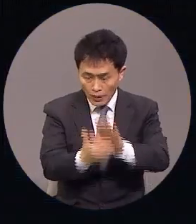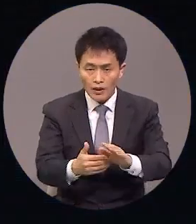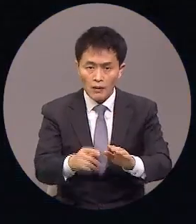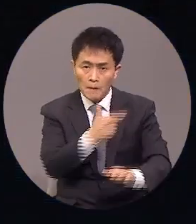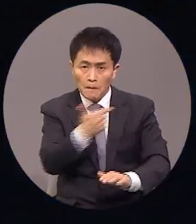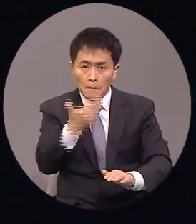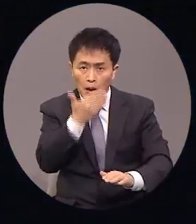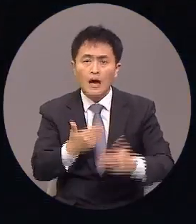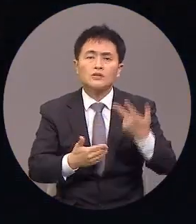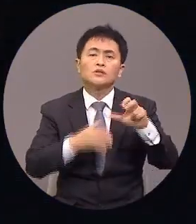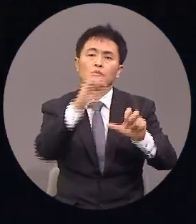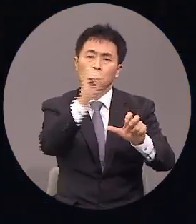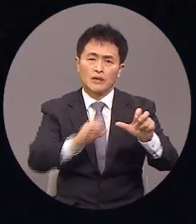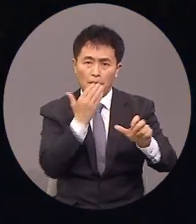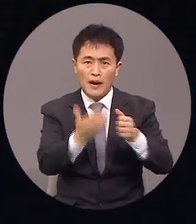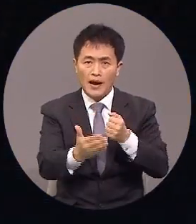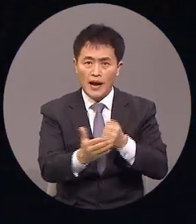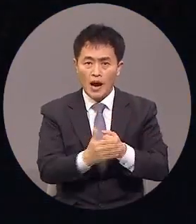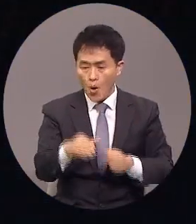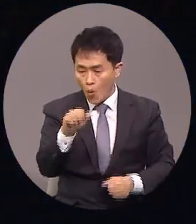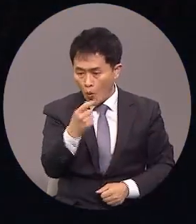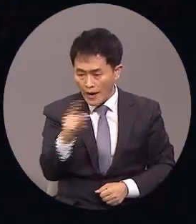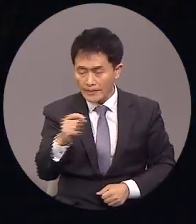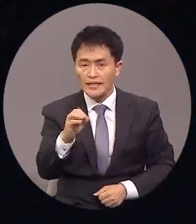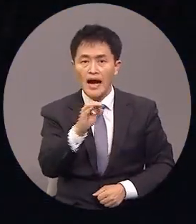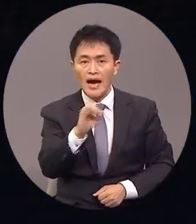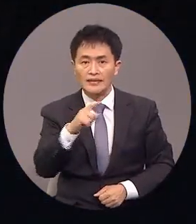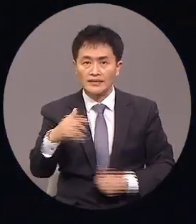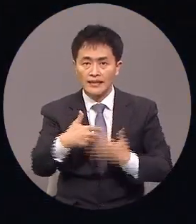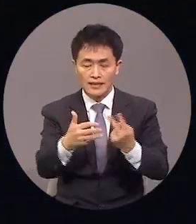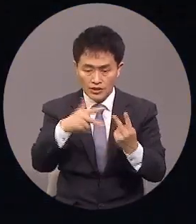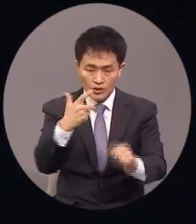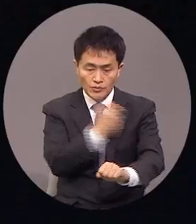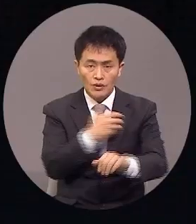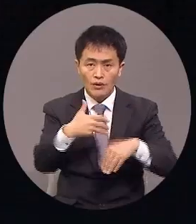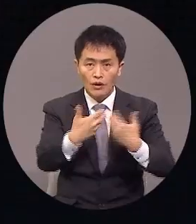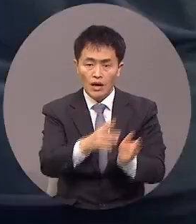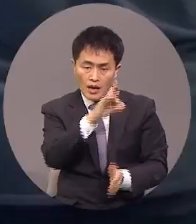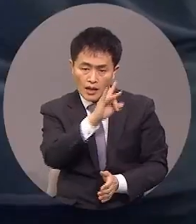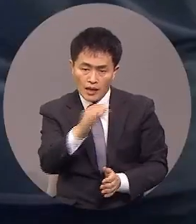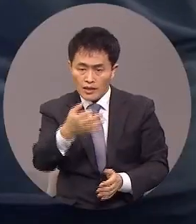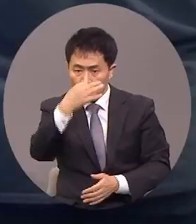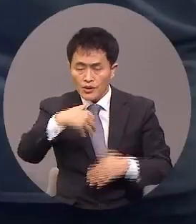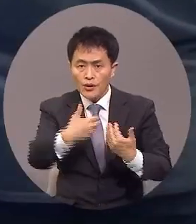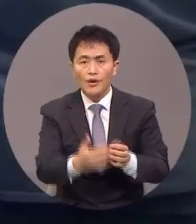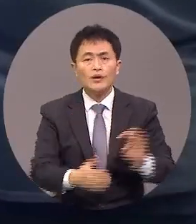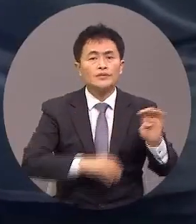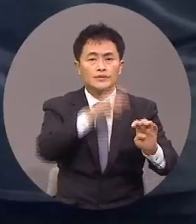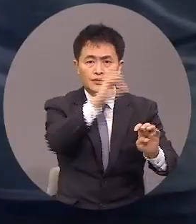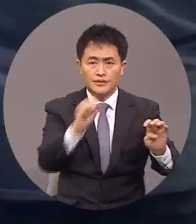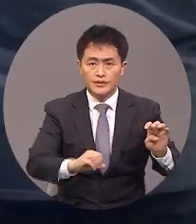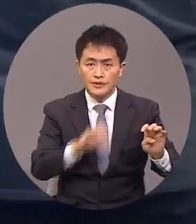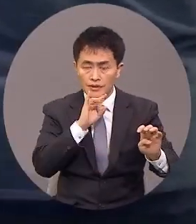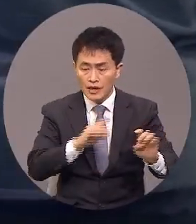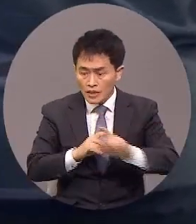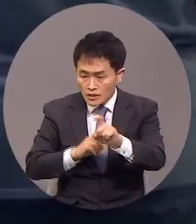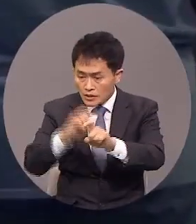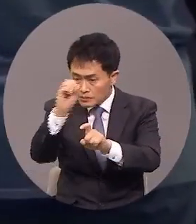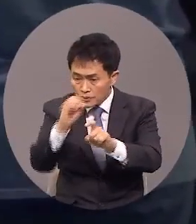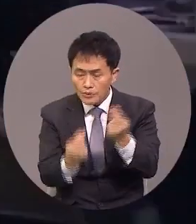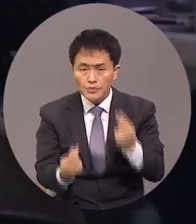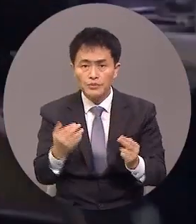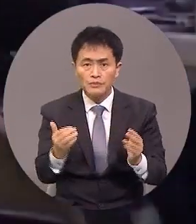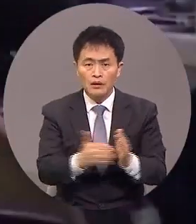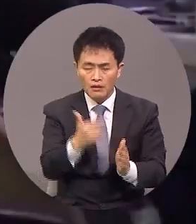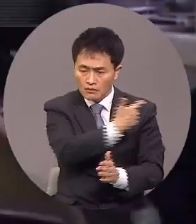겁니다. 화이자와 아스트라제네카 2차 접종을 끝낸 경우 각각 예방 효과가 40%, 10%인 것에 비하면